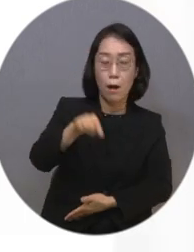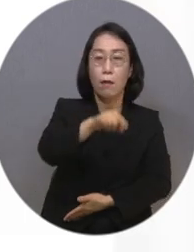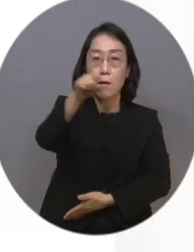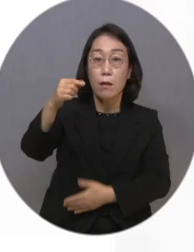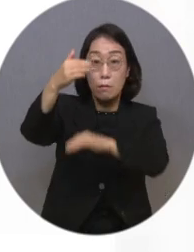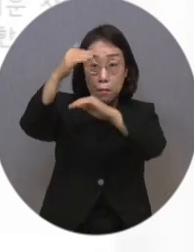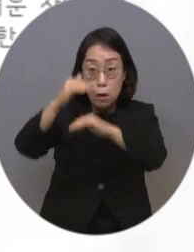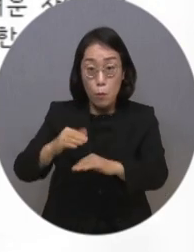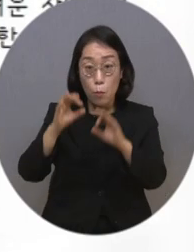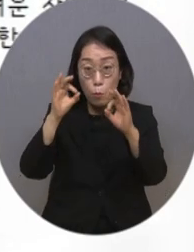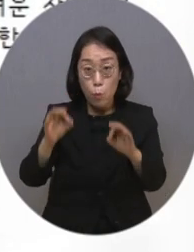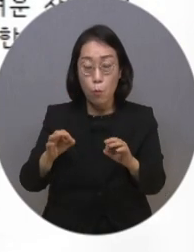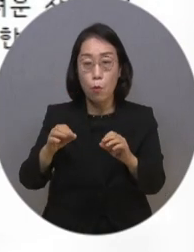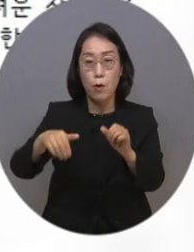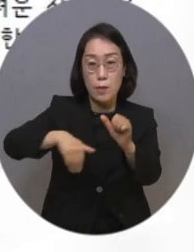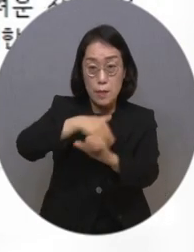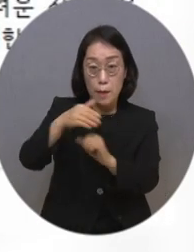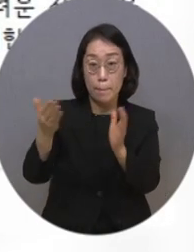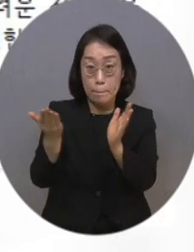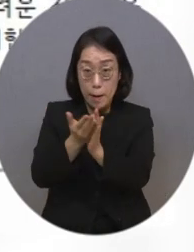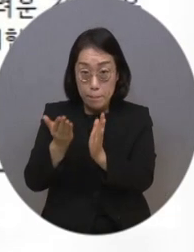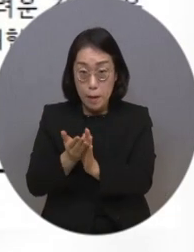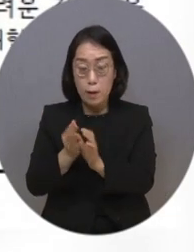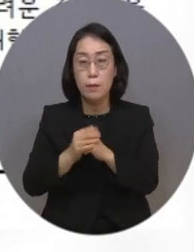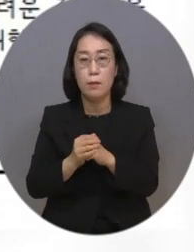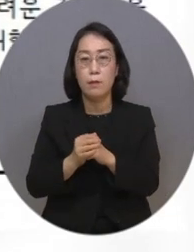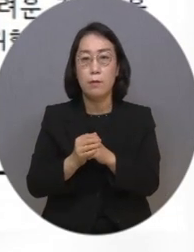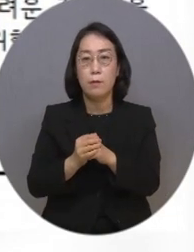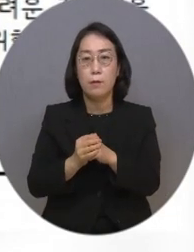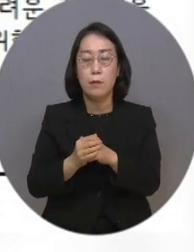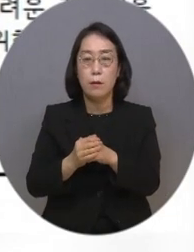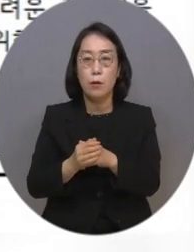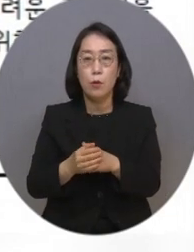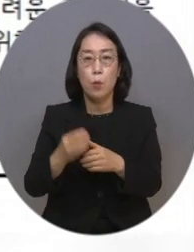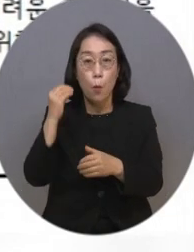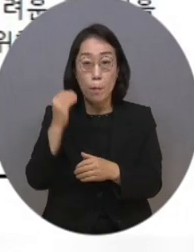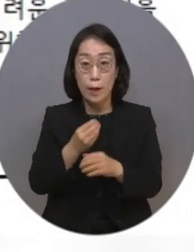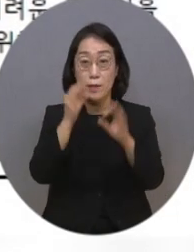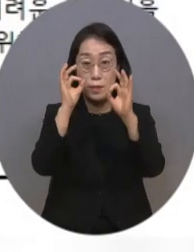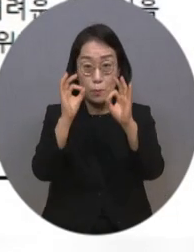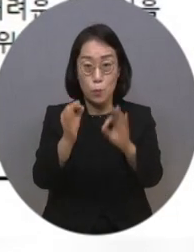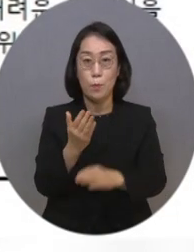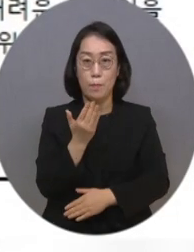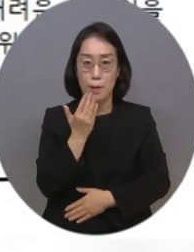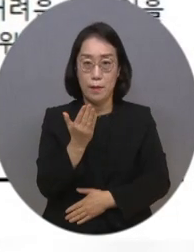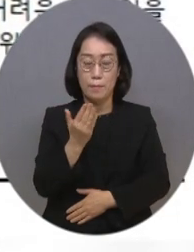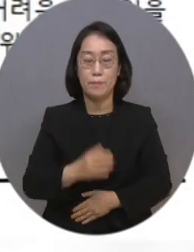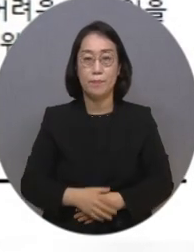발간된 장애유형별 재난안전 가이드북 개정판은 개발원 누리집에서 만나볼 수 있습니다